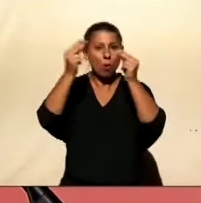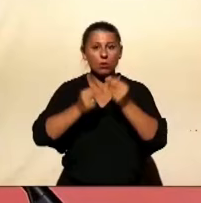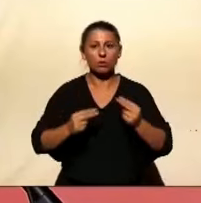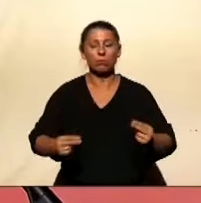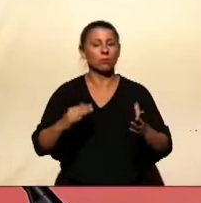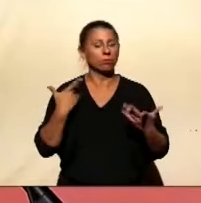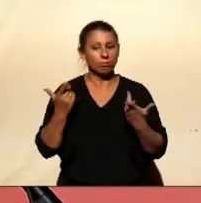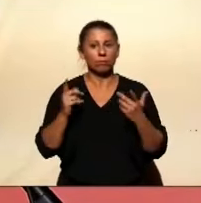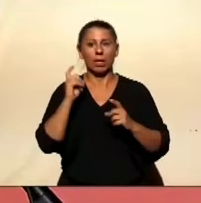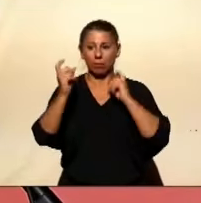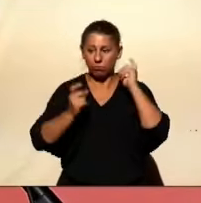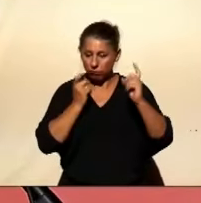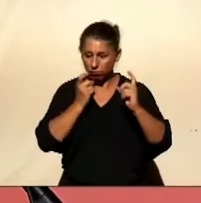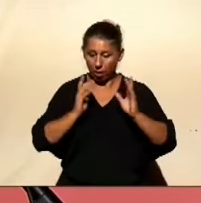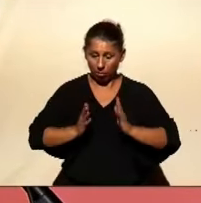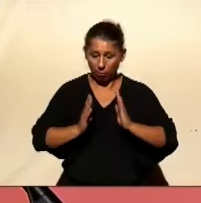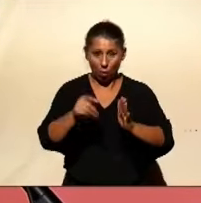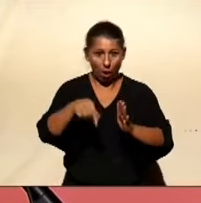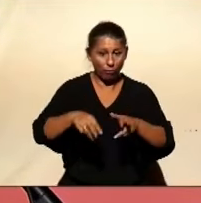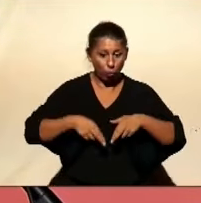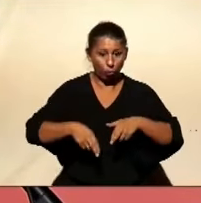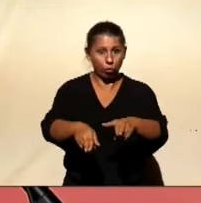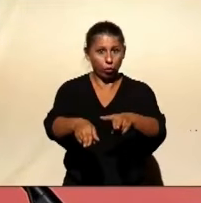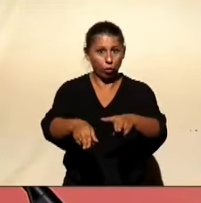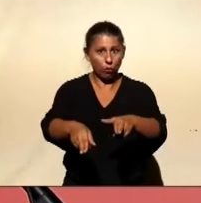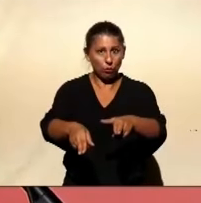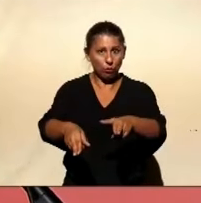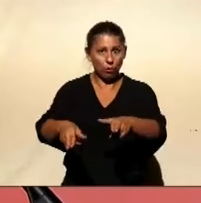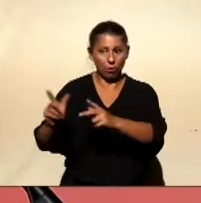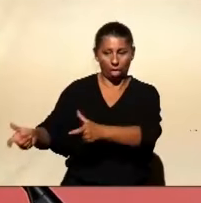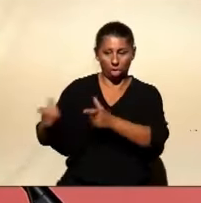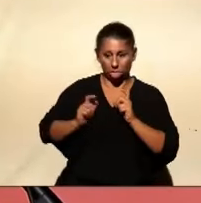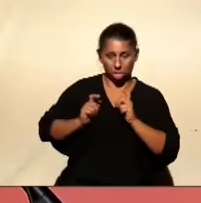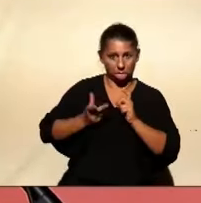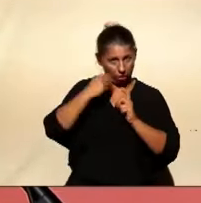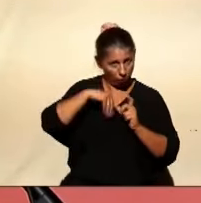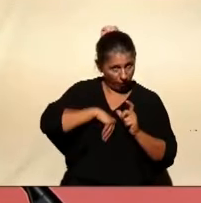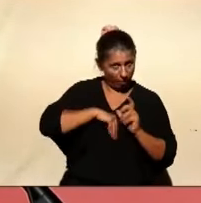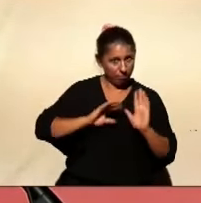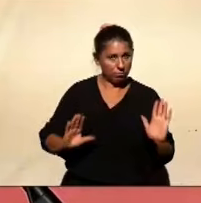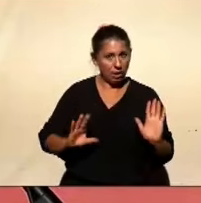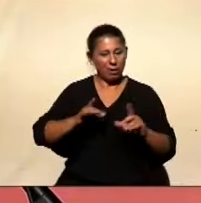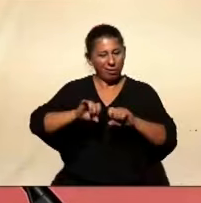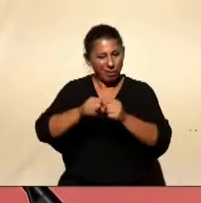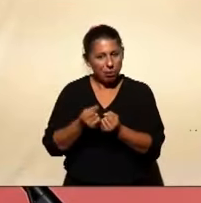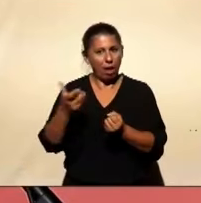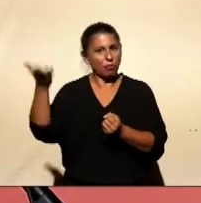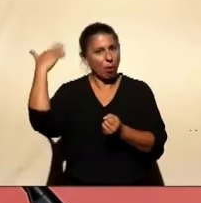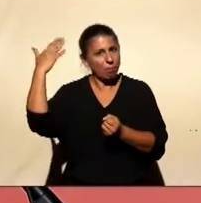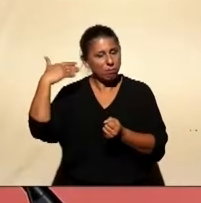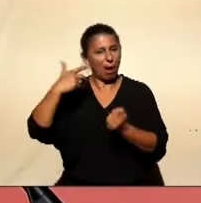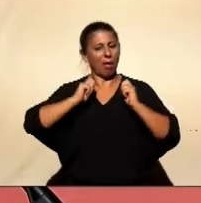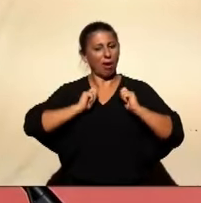θα συνεχίσουμε σε αυτό τον ίδιο δρόμο, στην ίδια πεπατημένη, ή θα σπάσουμε το φαύλο κύκλο